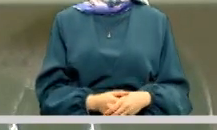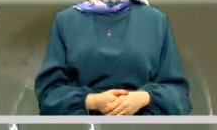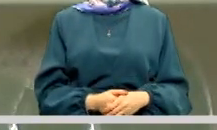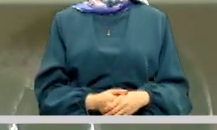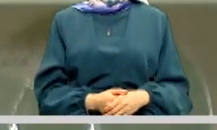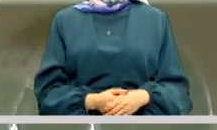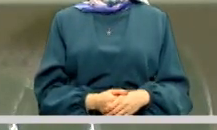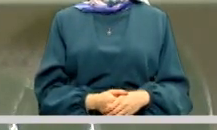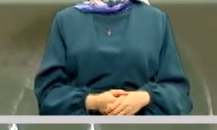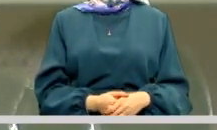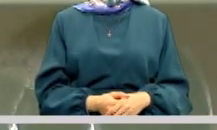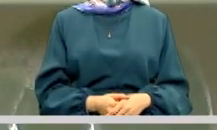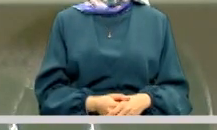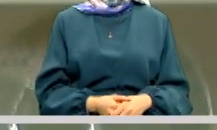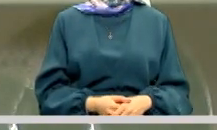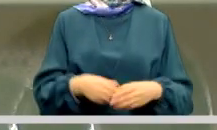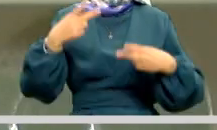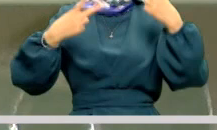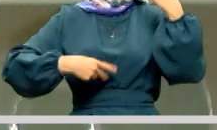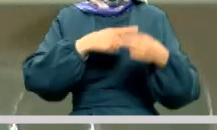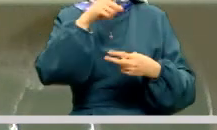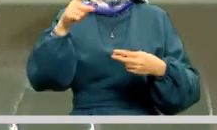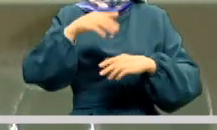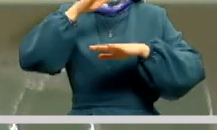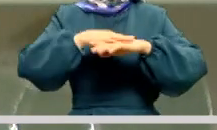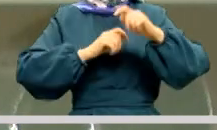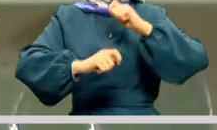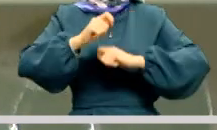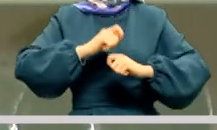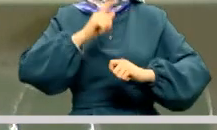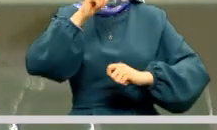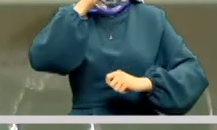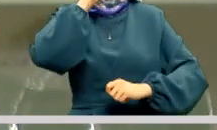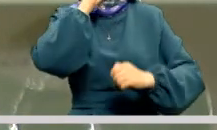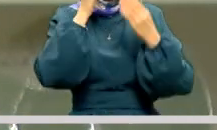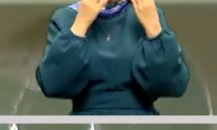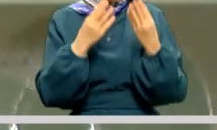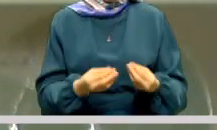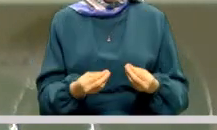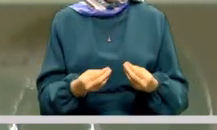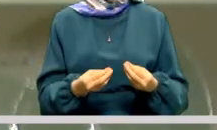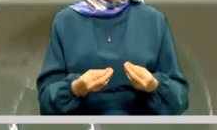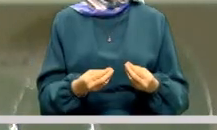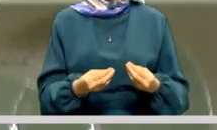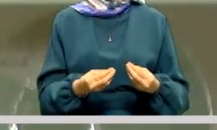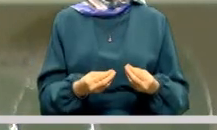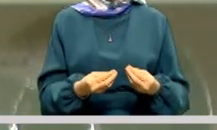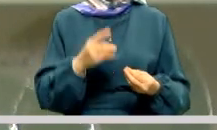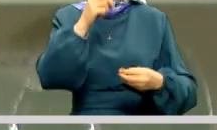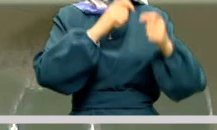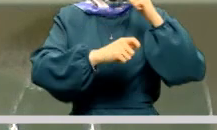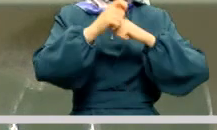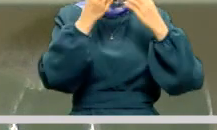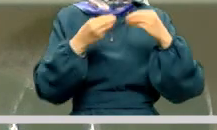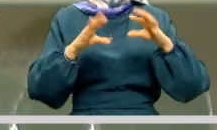bazen Sizden çıkan davranışların aslında bir müminden meydana gelmemesi gereken davranışlar olduğunu düşündüğünüzde